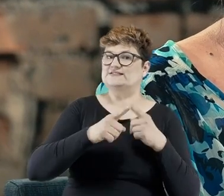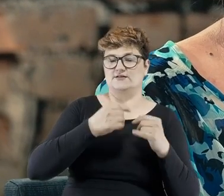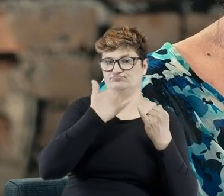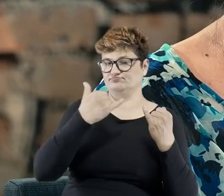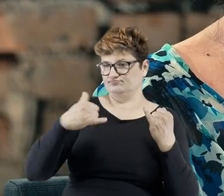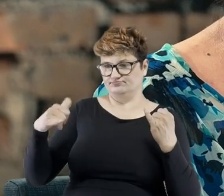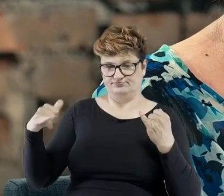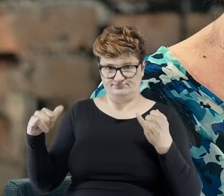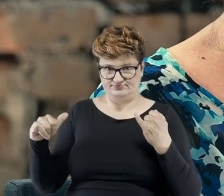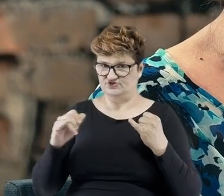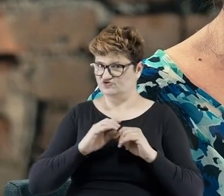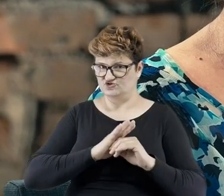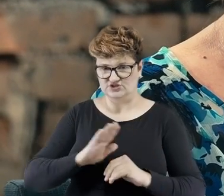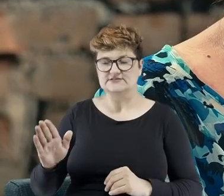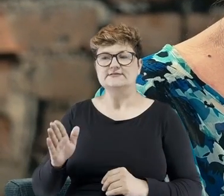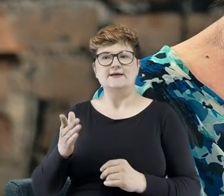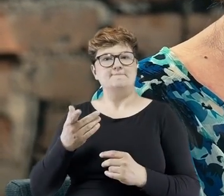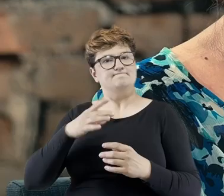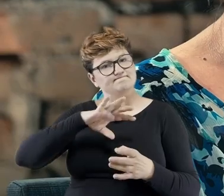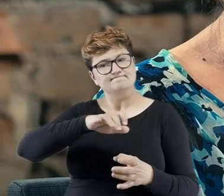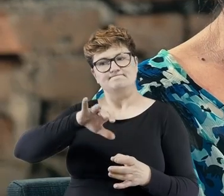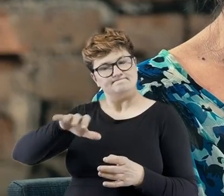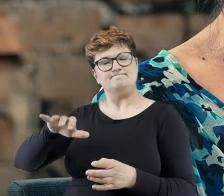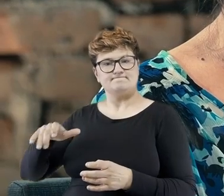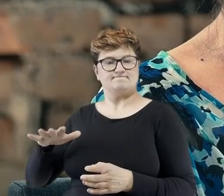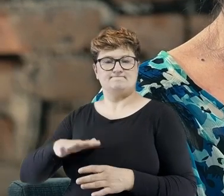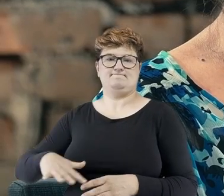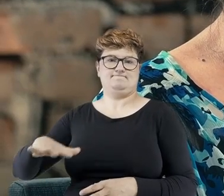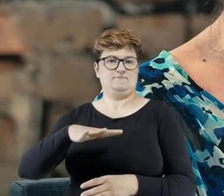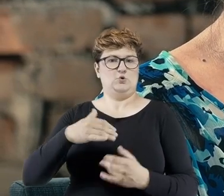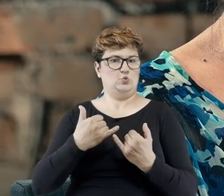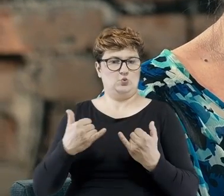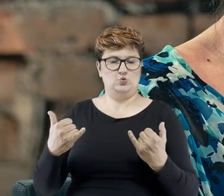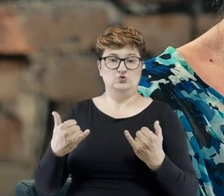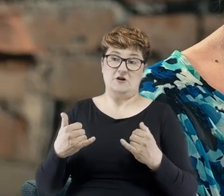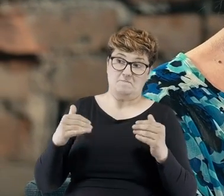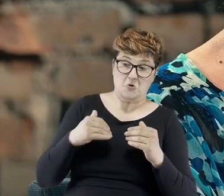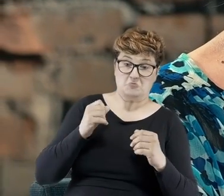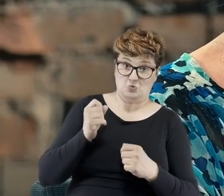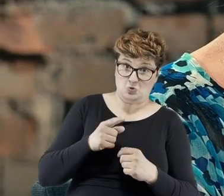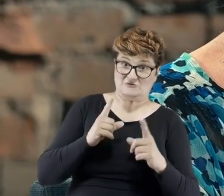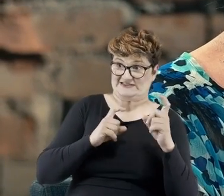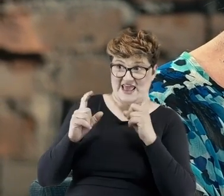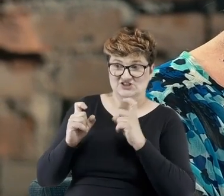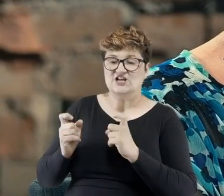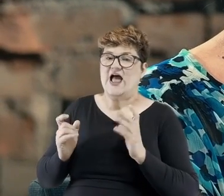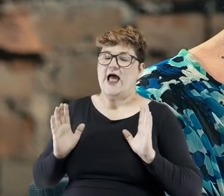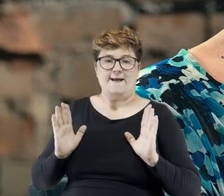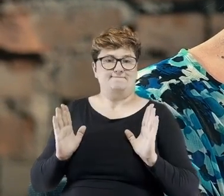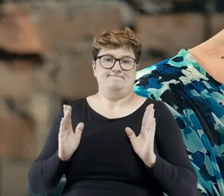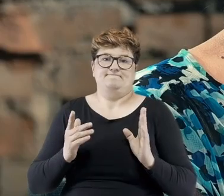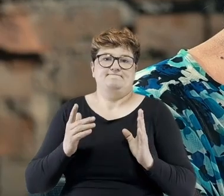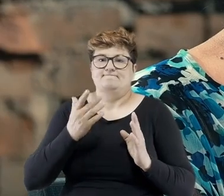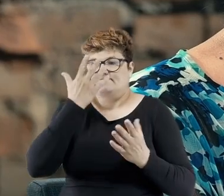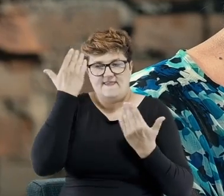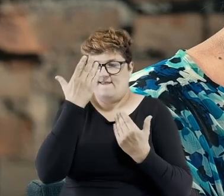właśnie odwołującym się do jakiegoś właśnie takiego etnograficznej. Natomiast nie, może gdzieś jeszcze są te zdjęcia,